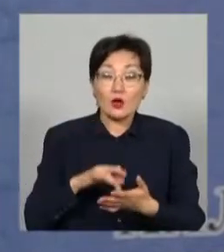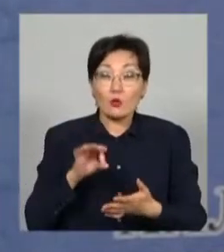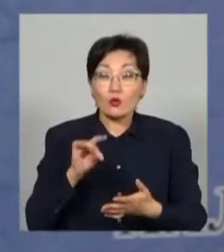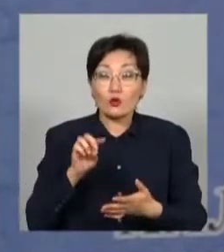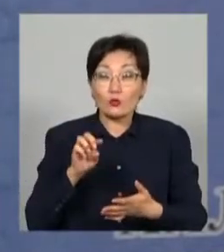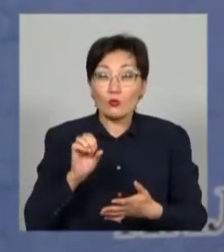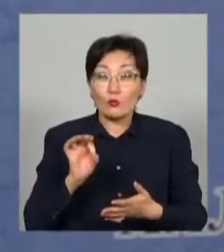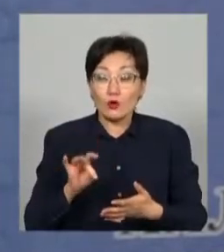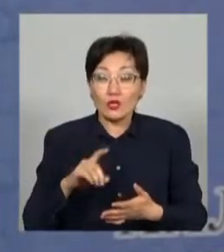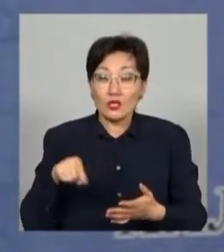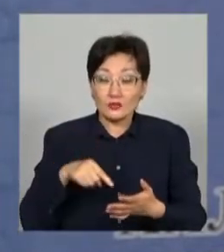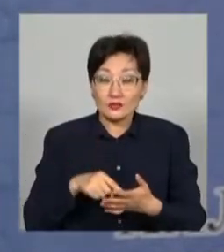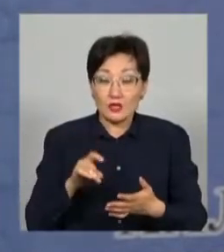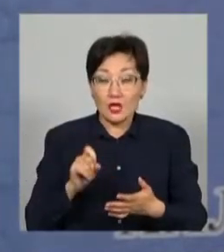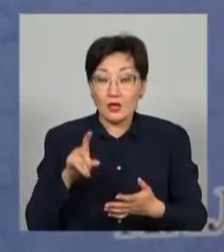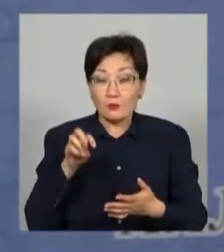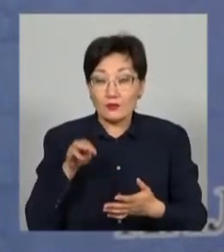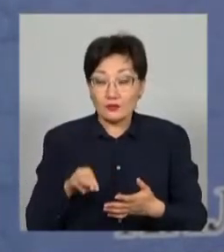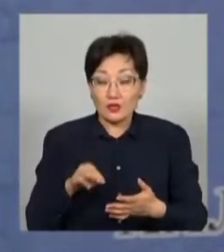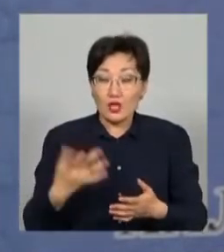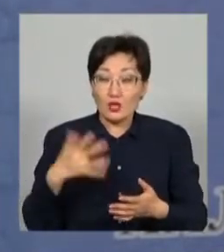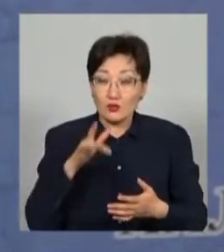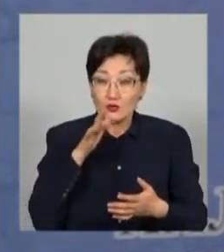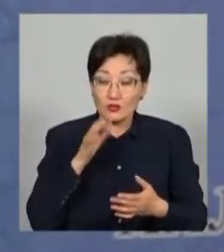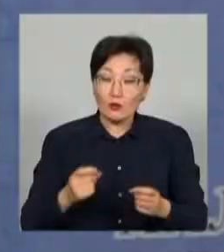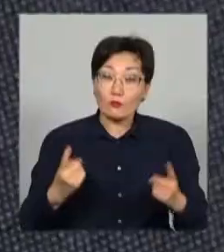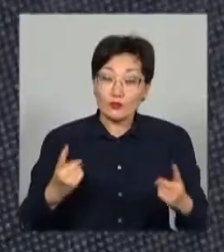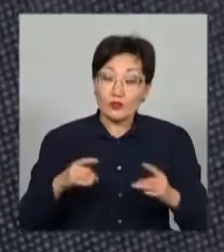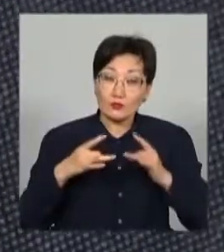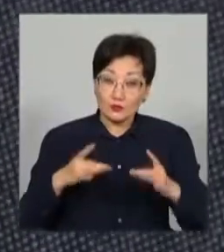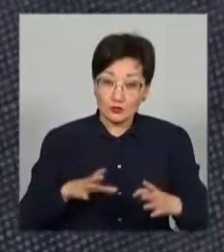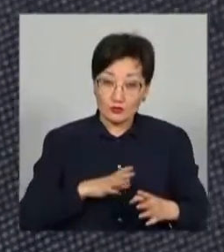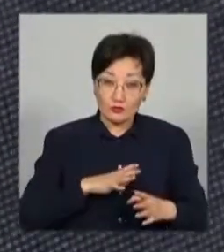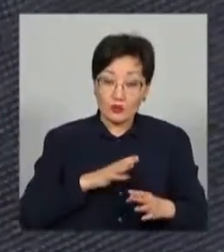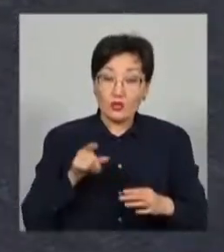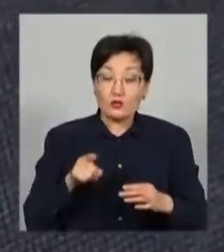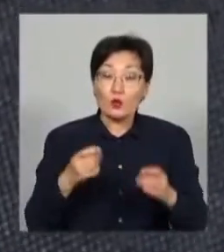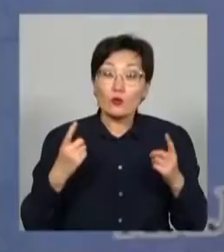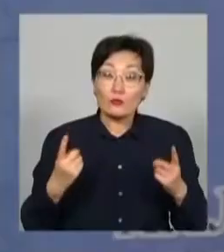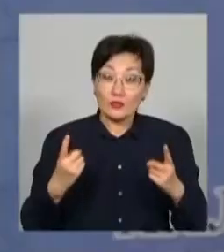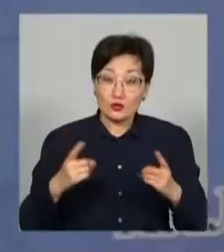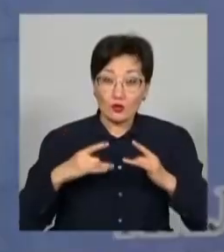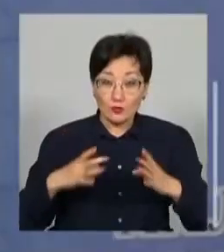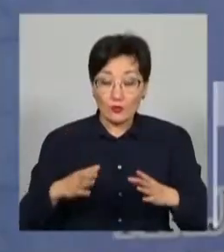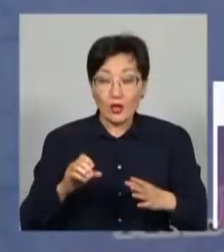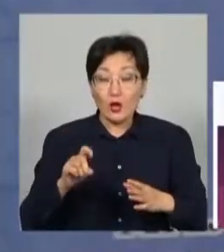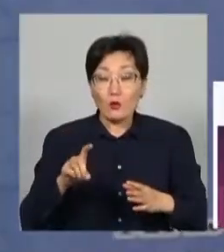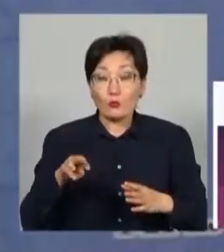қаласында Ахмет Байтұрсыновтың 50 жылдығы мерейтойы атап өтілген болатын. Сол мерейтойда Мұхтар